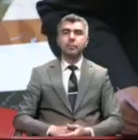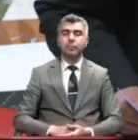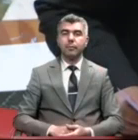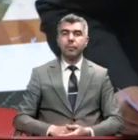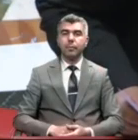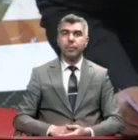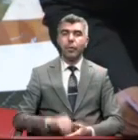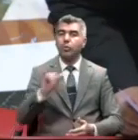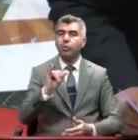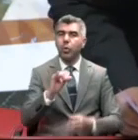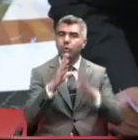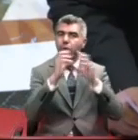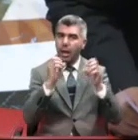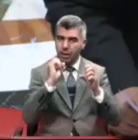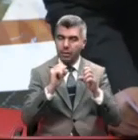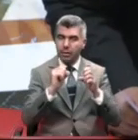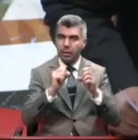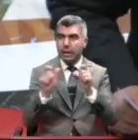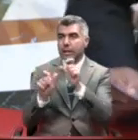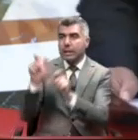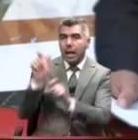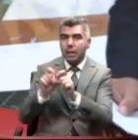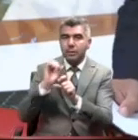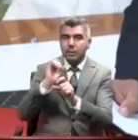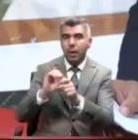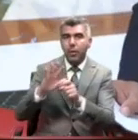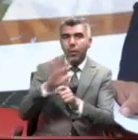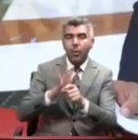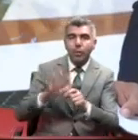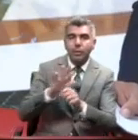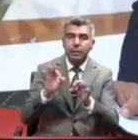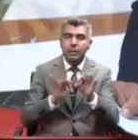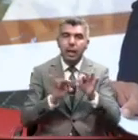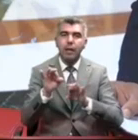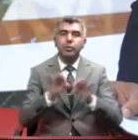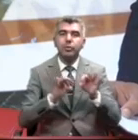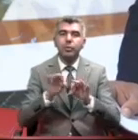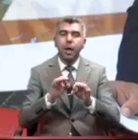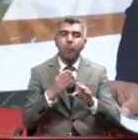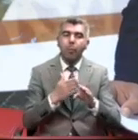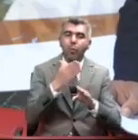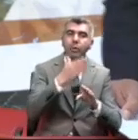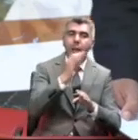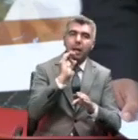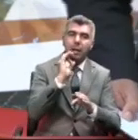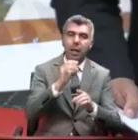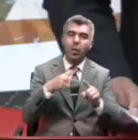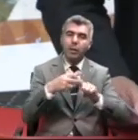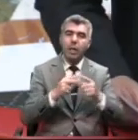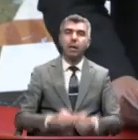ان حاجيات المواطن في صلب استراتيجيه المقبله الصناعيه